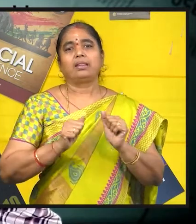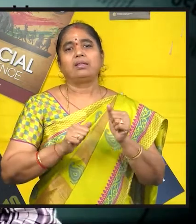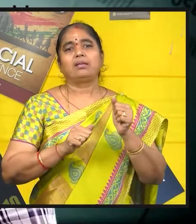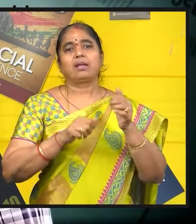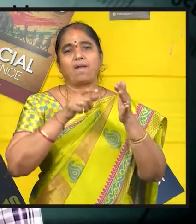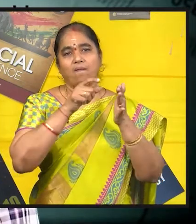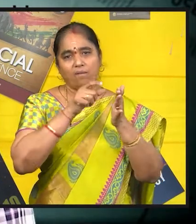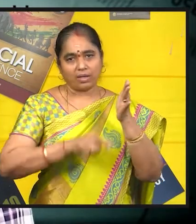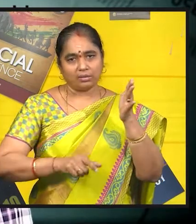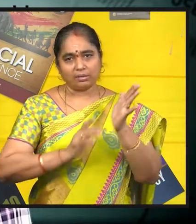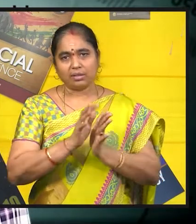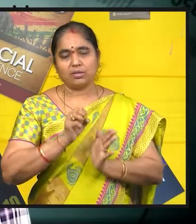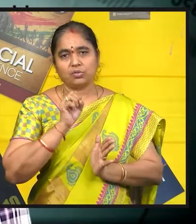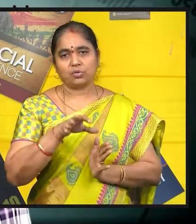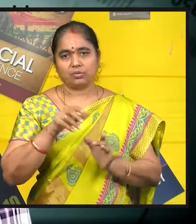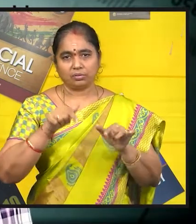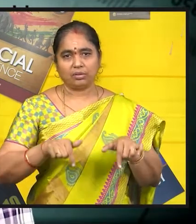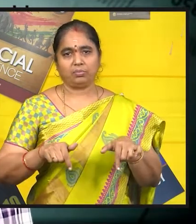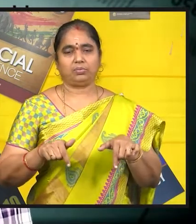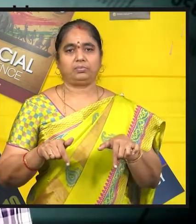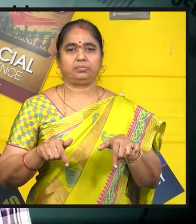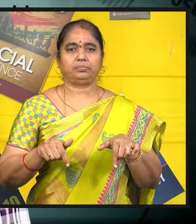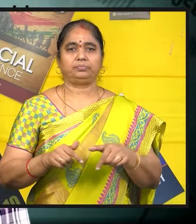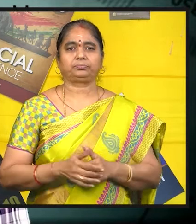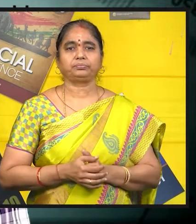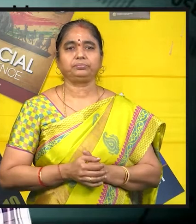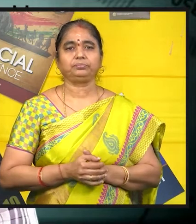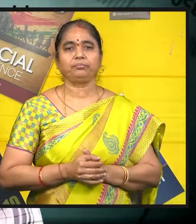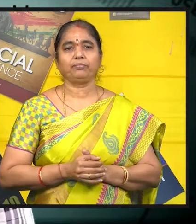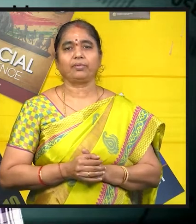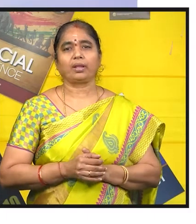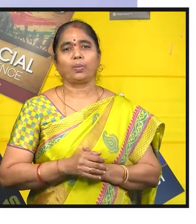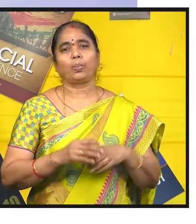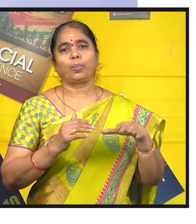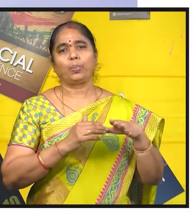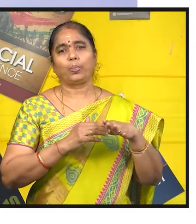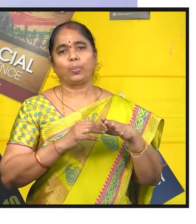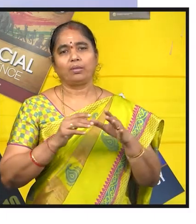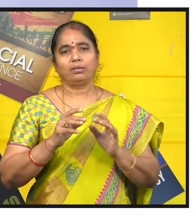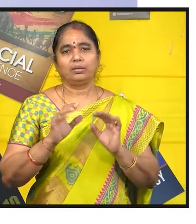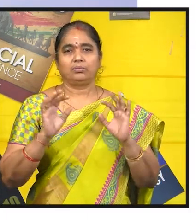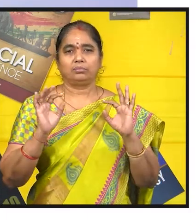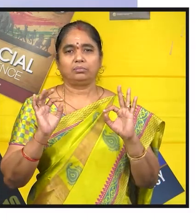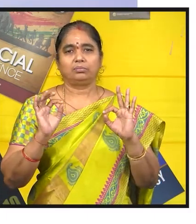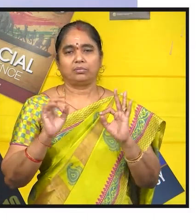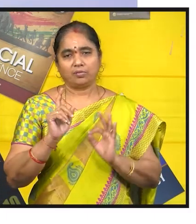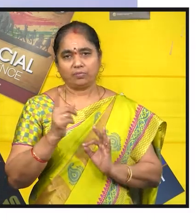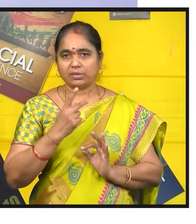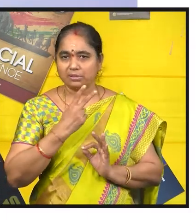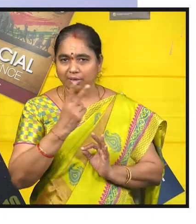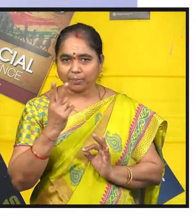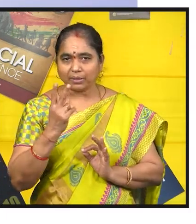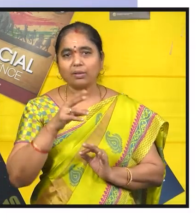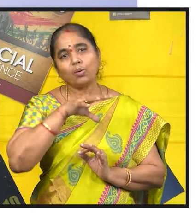வரிசைகளை குறிக்கிறது. சரி, இப்பொழுது துணை கூடுகளுக்கு நம்ம வருகிறோம். முதலாவது இதில் என்ன